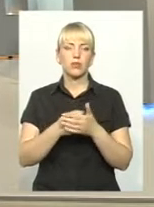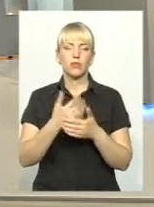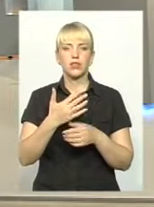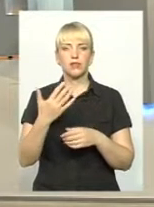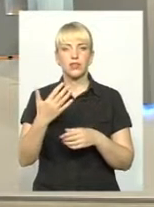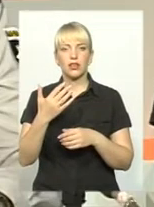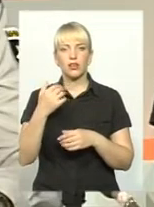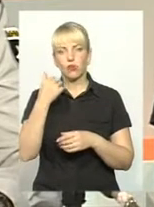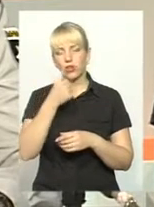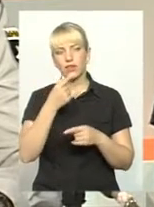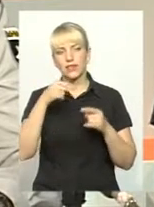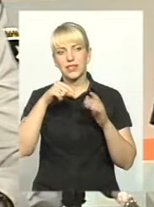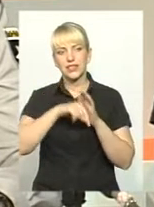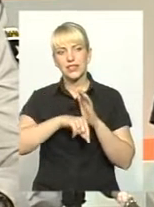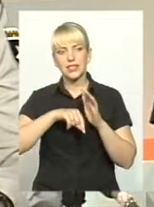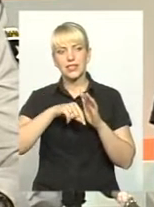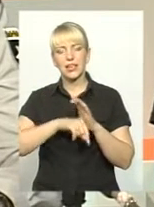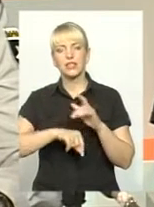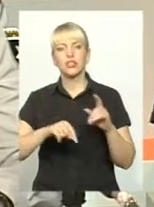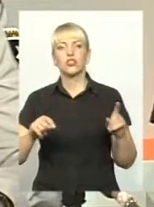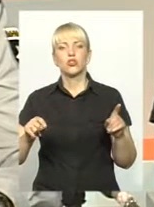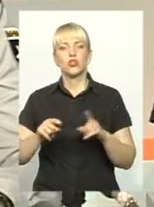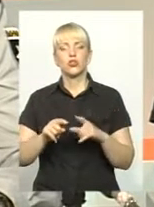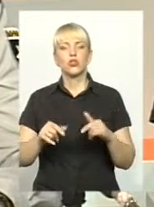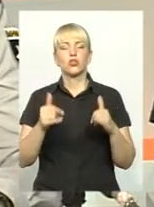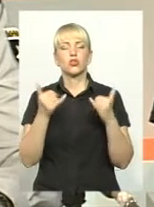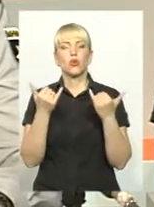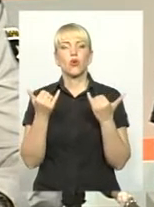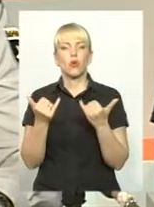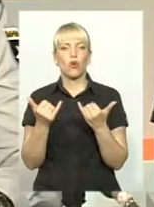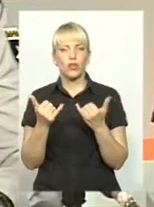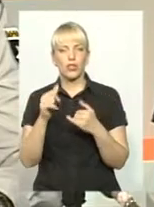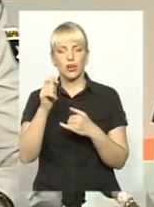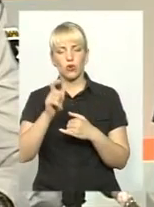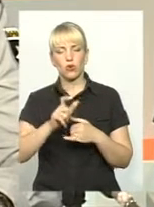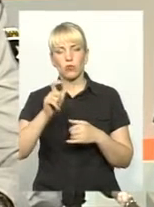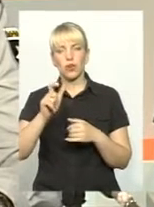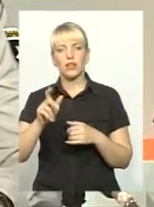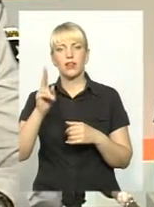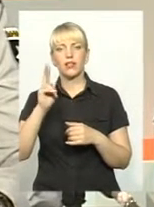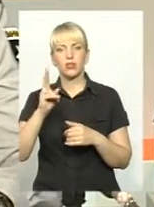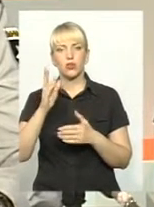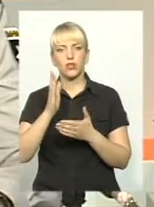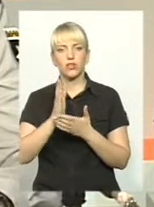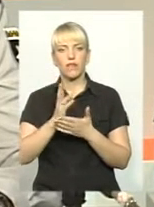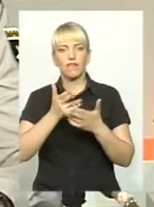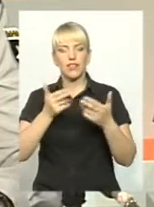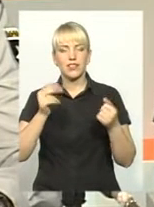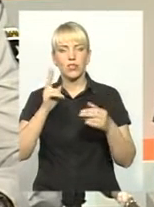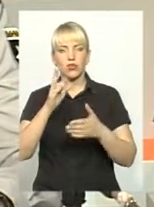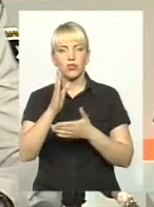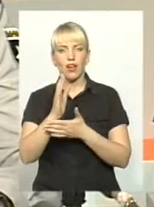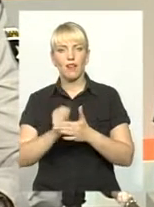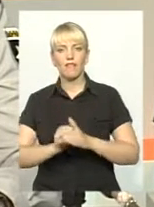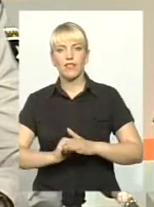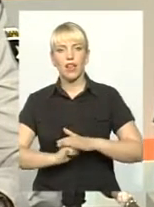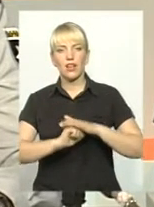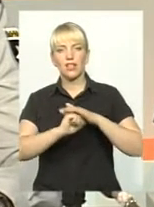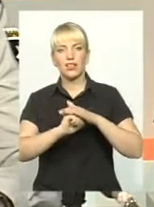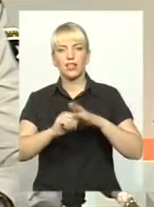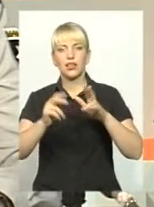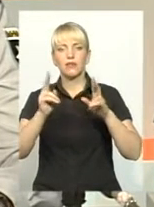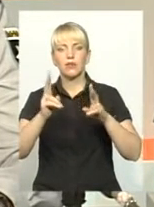означає? Це означає те, що сьогодні громадяни, які є визнані, які є авторитетні, які